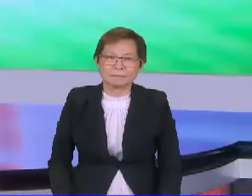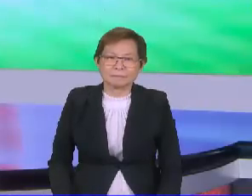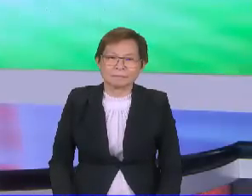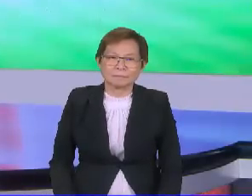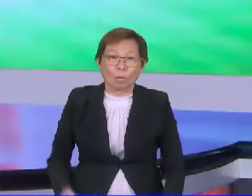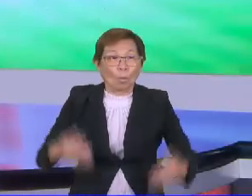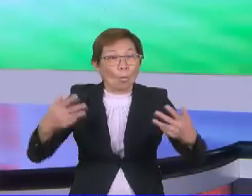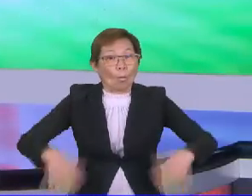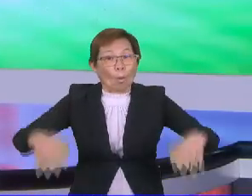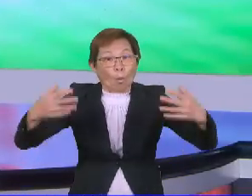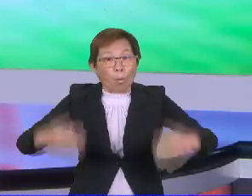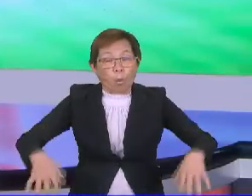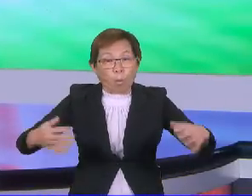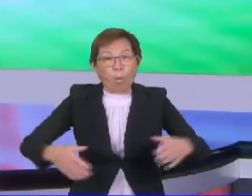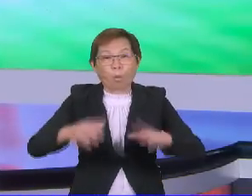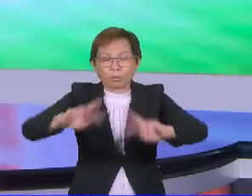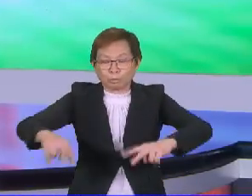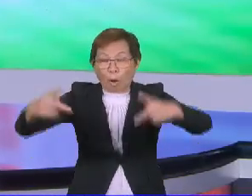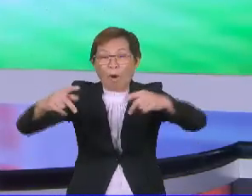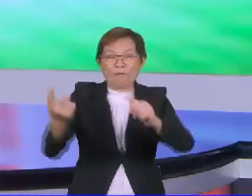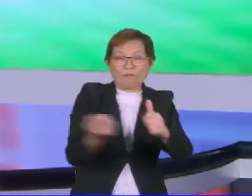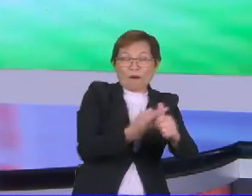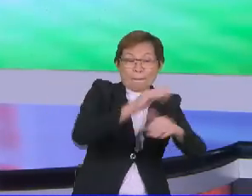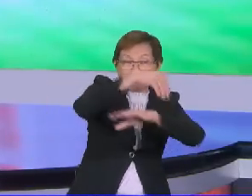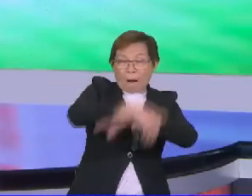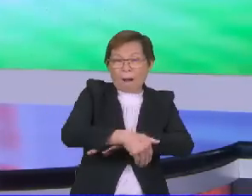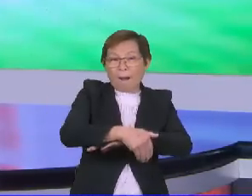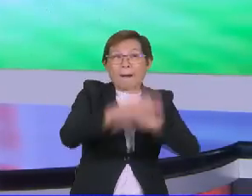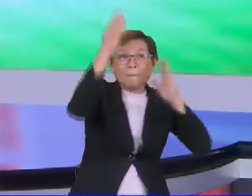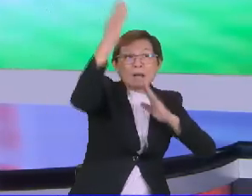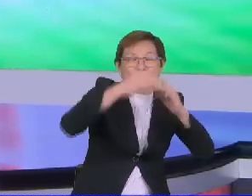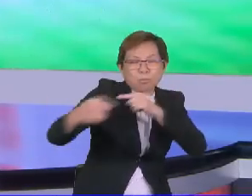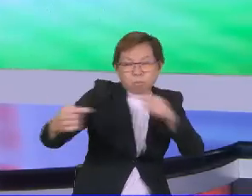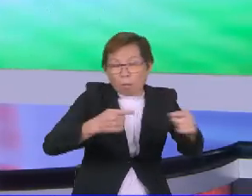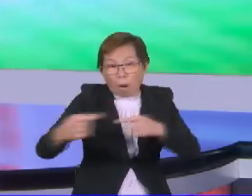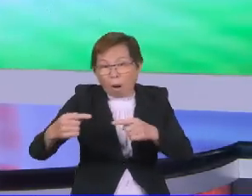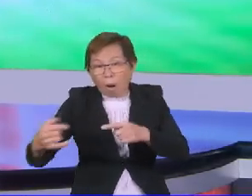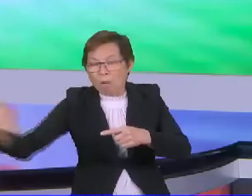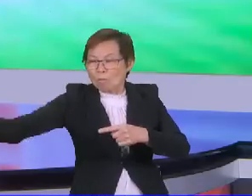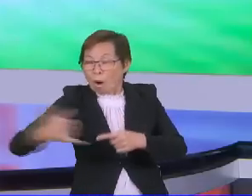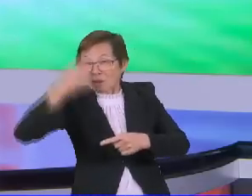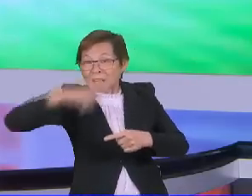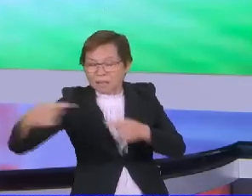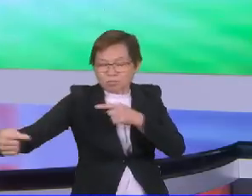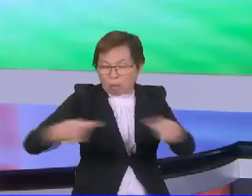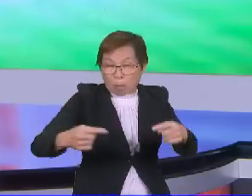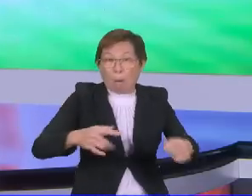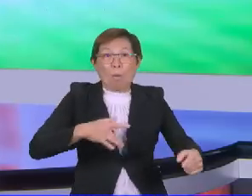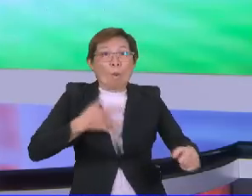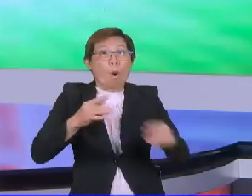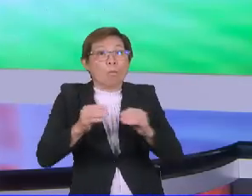kehangatan aksi separuh akhir pertama malam ini antara skuad Harimau melayar yang menerima kunjungan Thailand makin